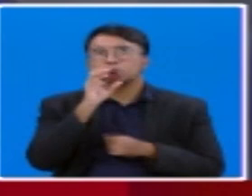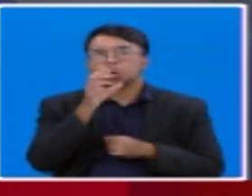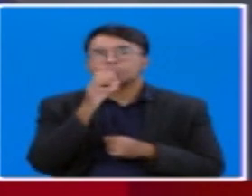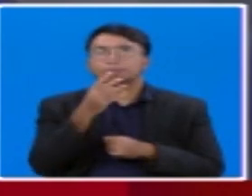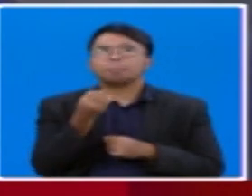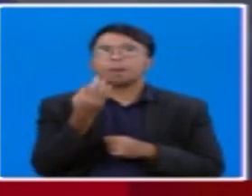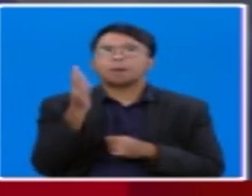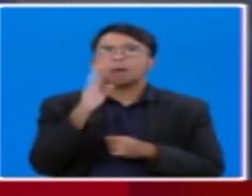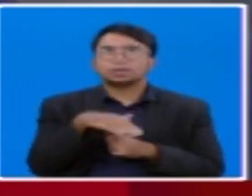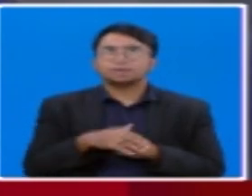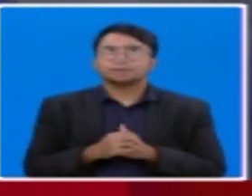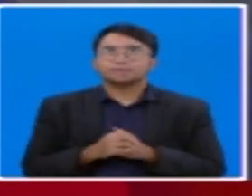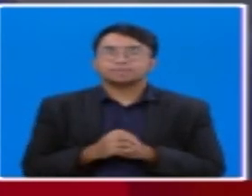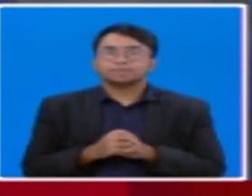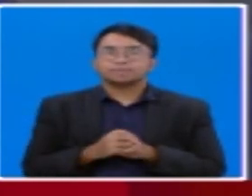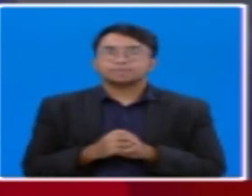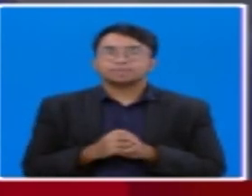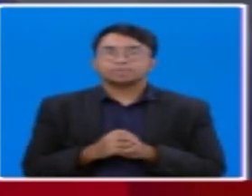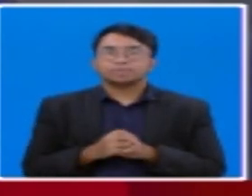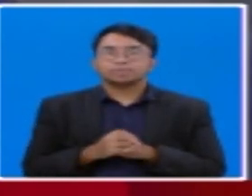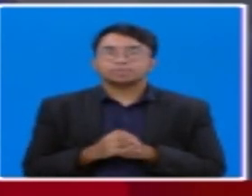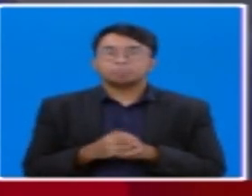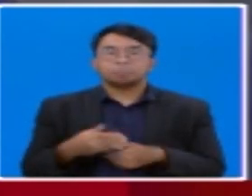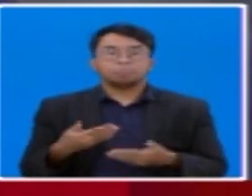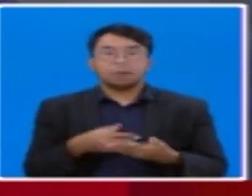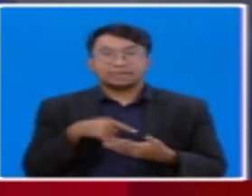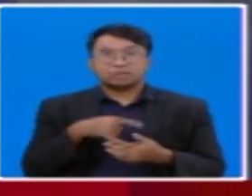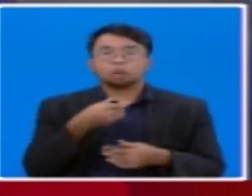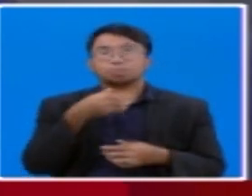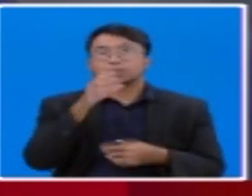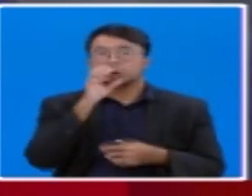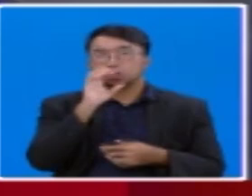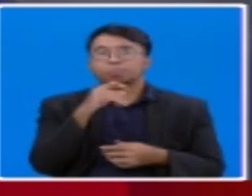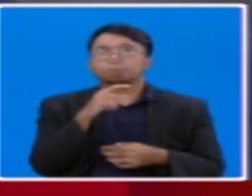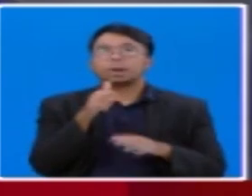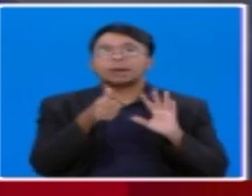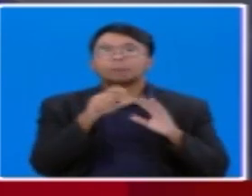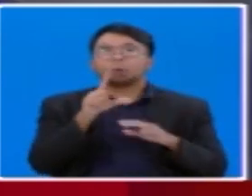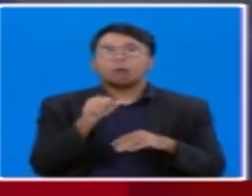Mulai sejak 6 bulan dan sehari 5 gelas kopi